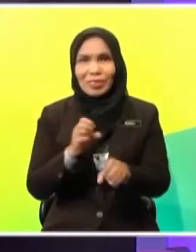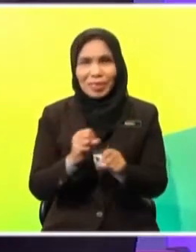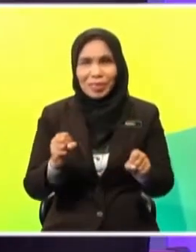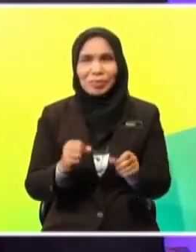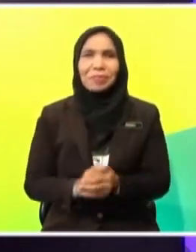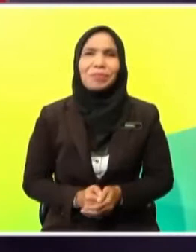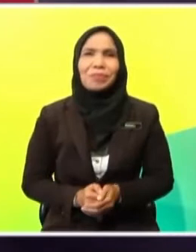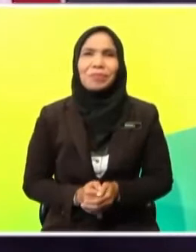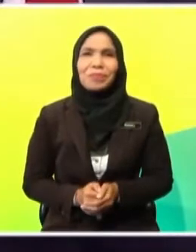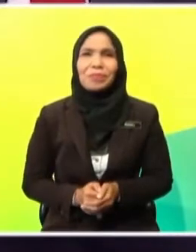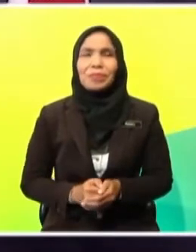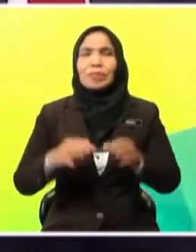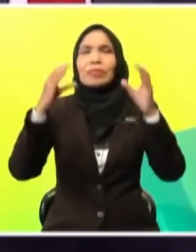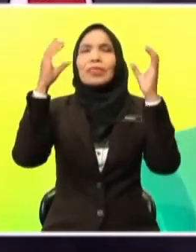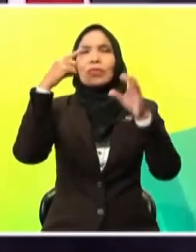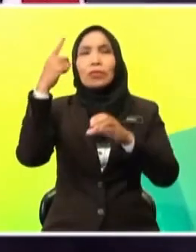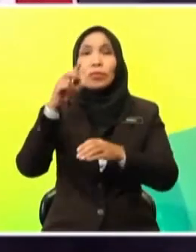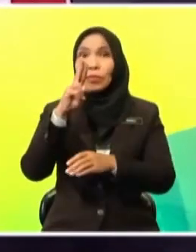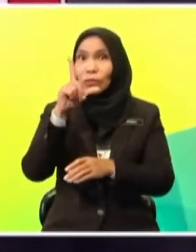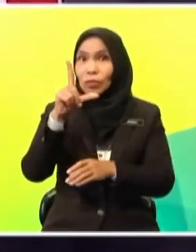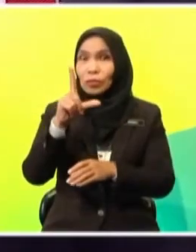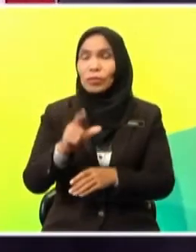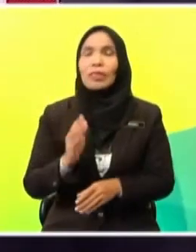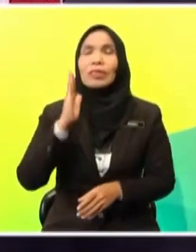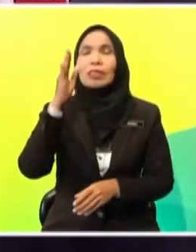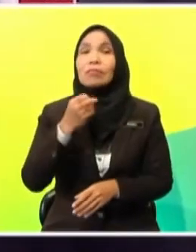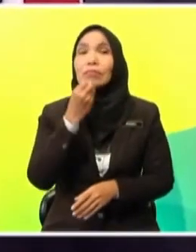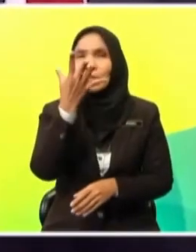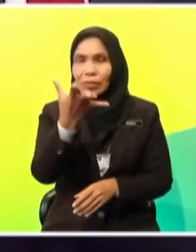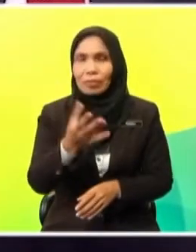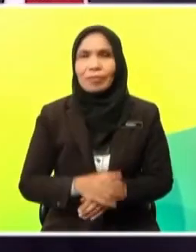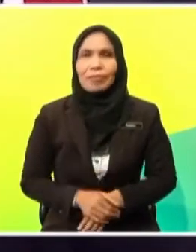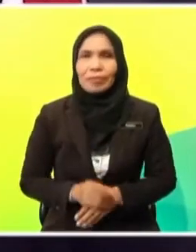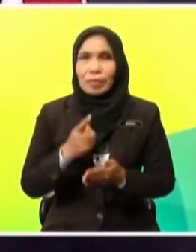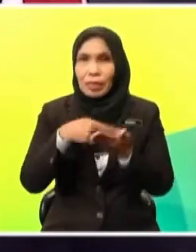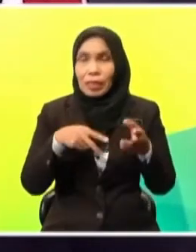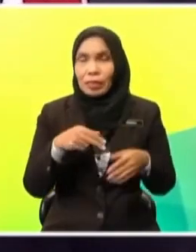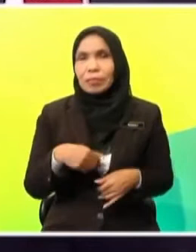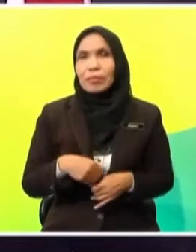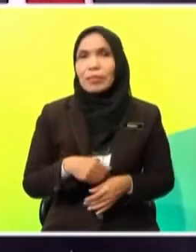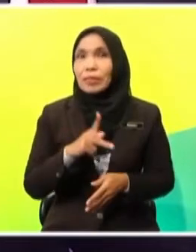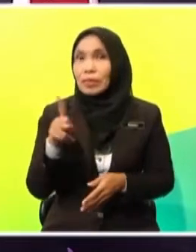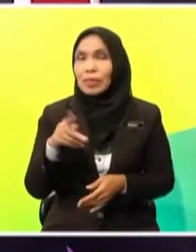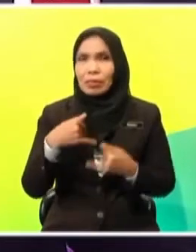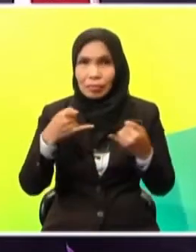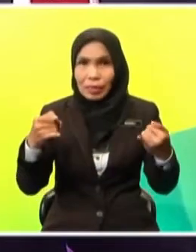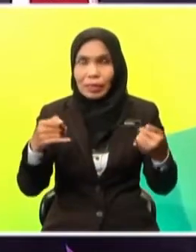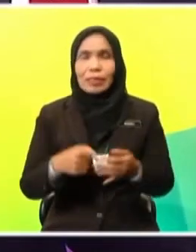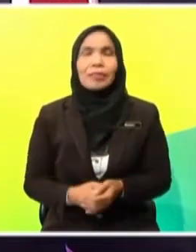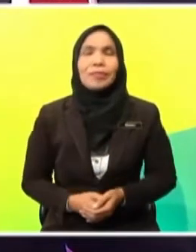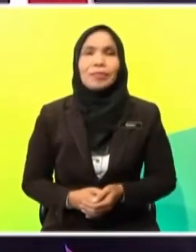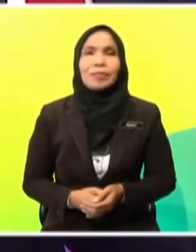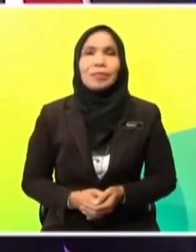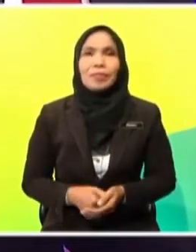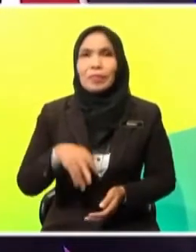baik sekujur akan Terangkan Apakah jenis pola Hai suku kate tutup yang akan kita